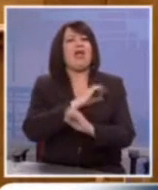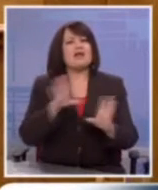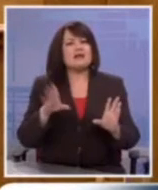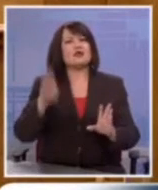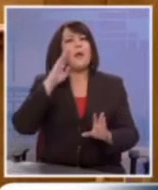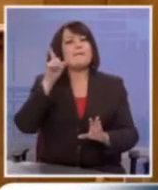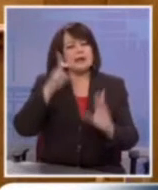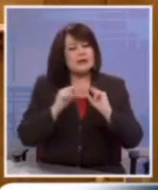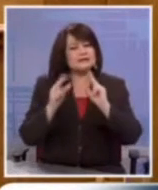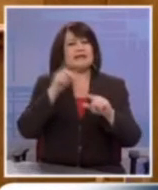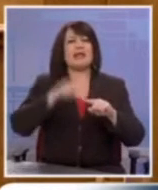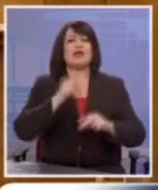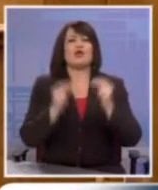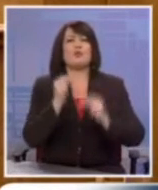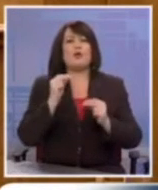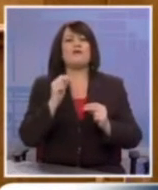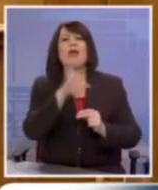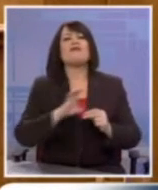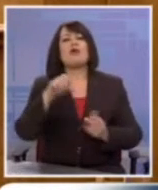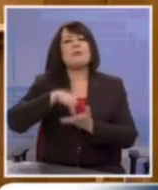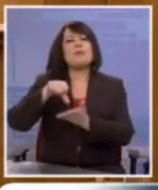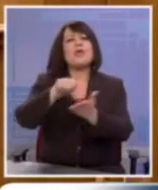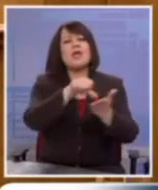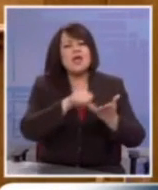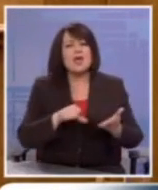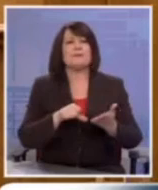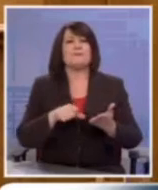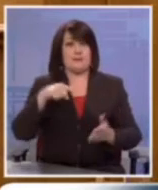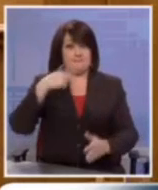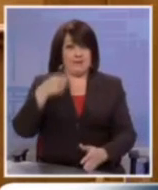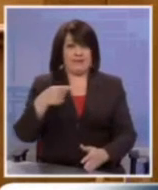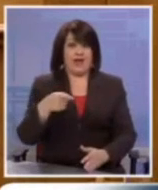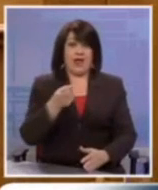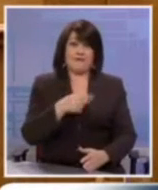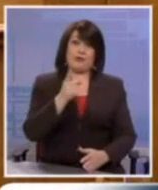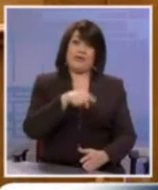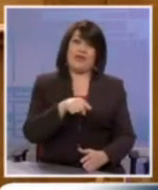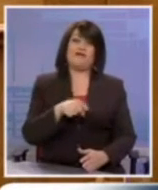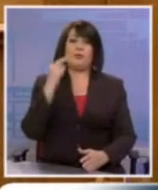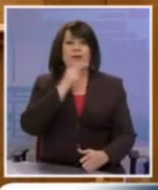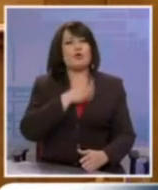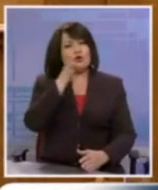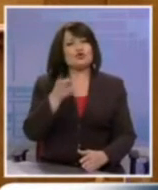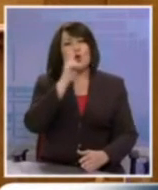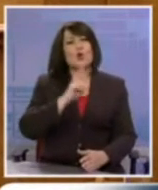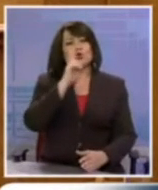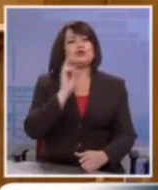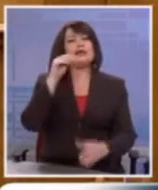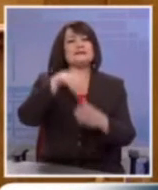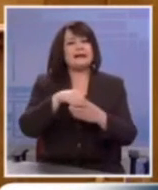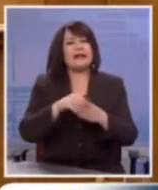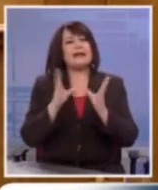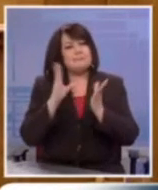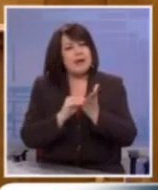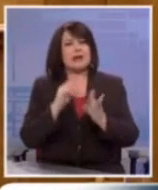Λευκό Οίκο. Συζητήθηκε σε όλες τις ευρωπαϊκές πρωτεύουσες. Συζητήθηκε και μεθαύριο που ο Πρωθυπουργός ξαναπηγαίνει στη Μόσχα για να συμμετάσχει σε